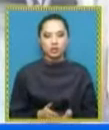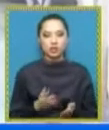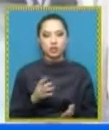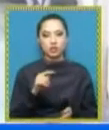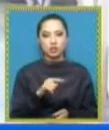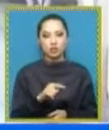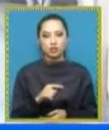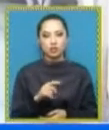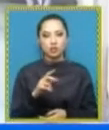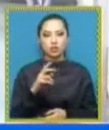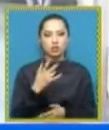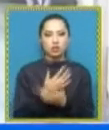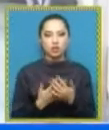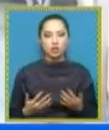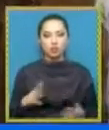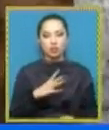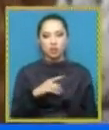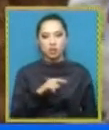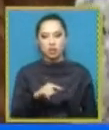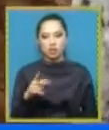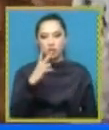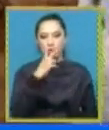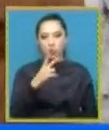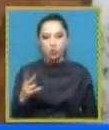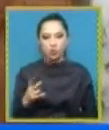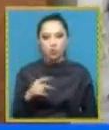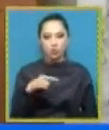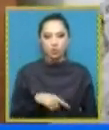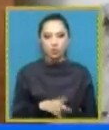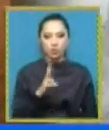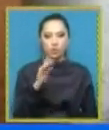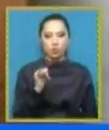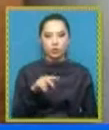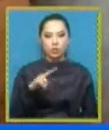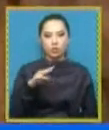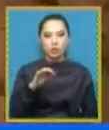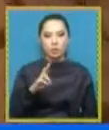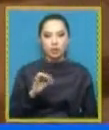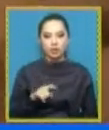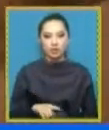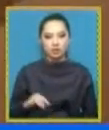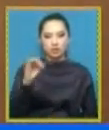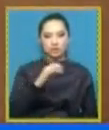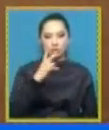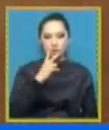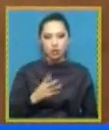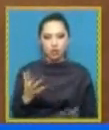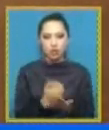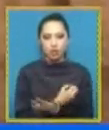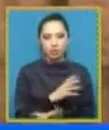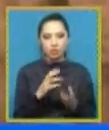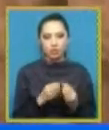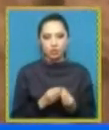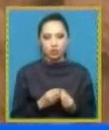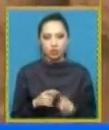Қамышын, хандықтың талай жиын өткен саяси әкімшілік орталық Күлтөбе міне осы жер. Археологтар бұл тарихи мекенді тапқалы бері